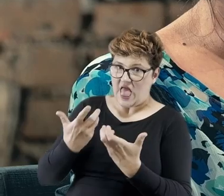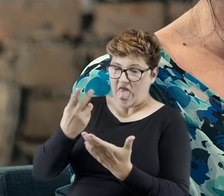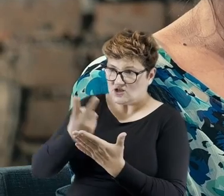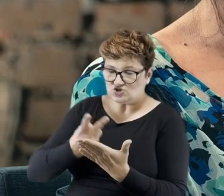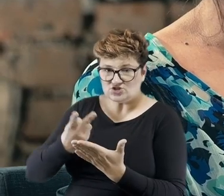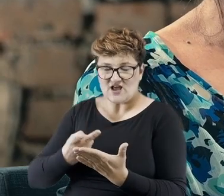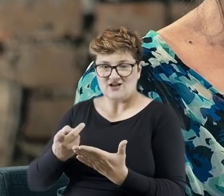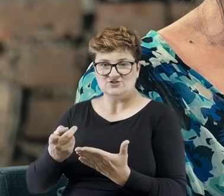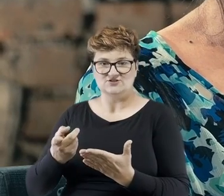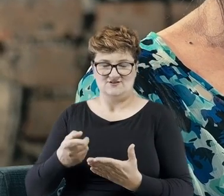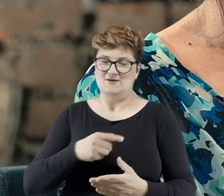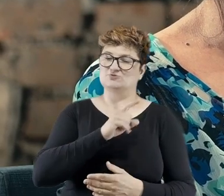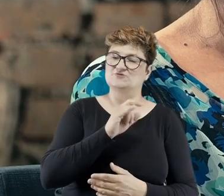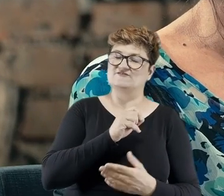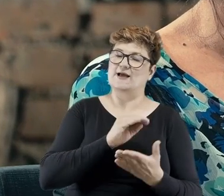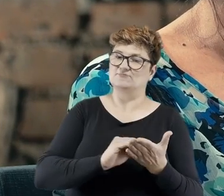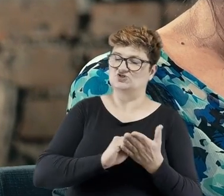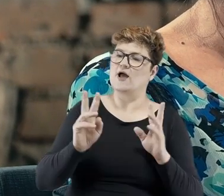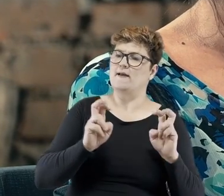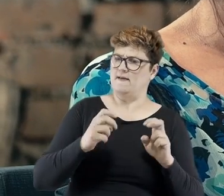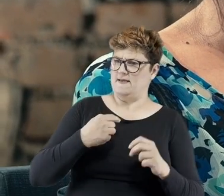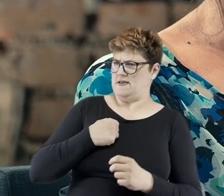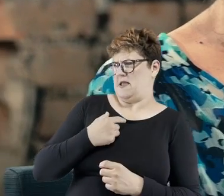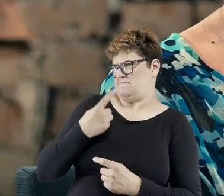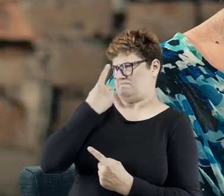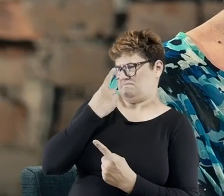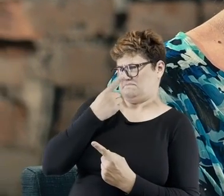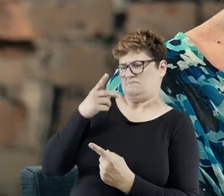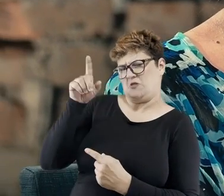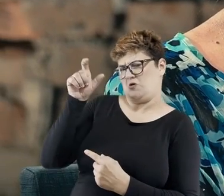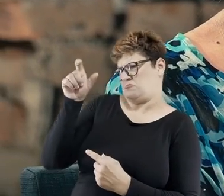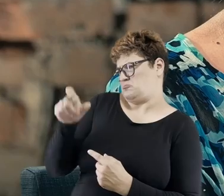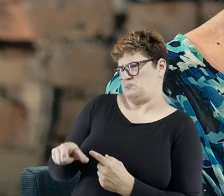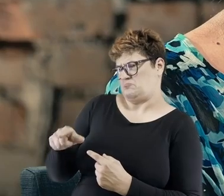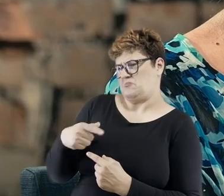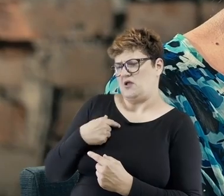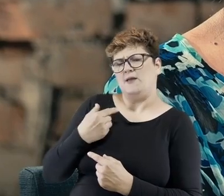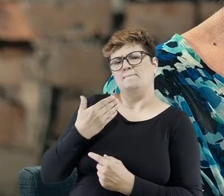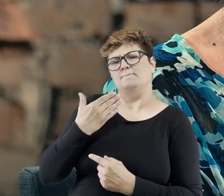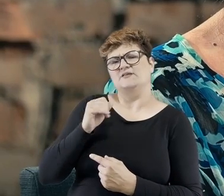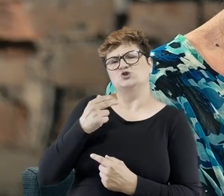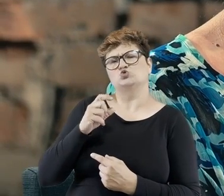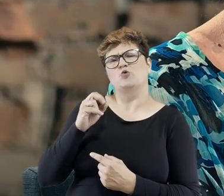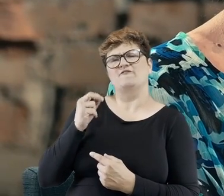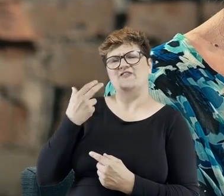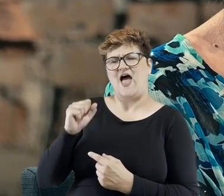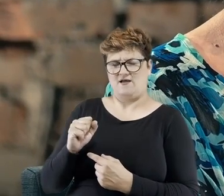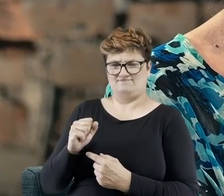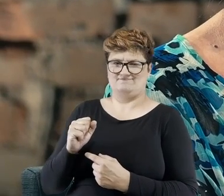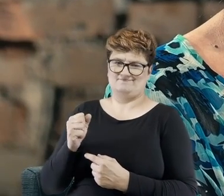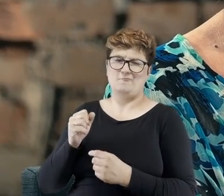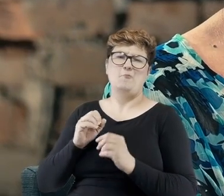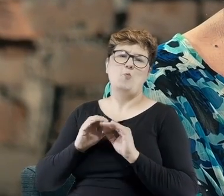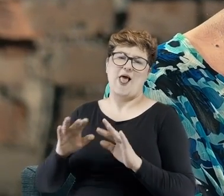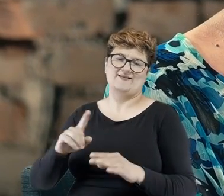będzie czytała. Ona powiedziała, pisze coś takiego Przybyszewska, że spodziewałabym się, że to jest taka osoba, która się będzie zachwycała Mniszkówną. Mniszkówna to była taka